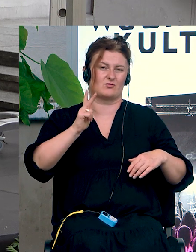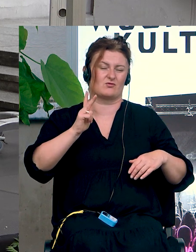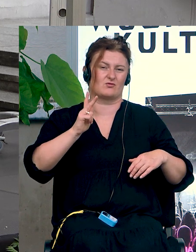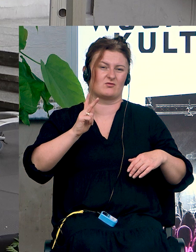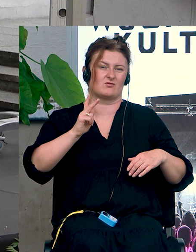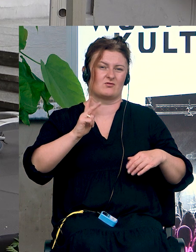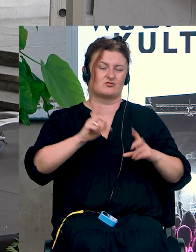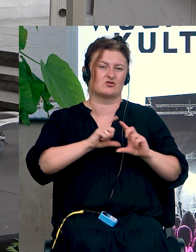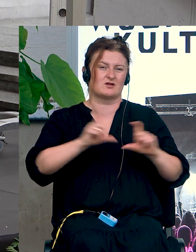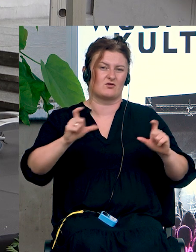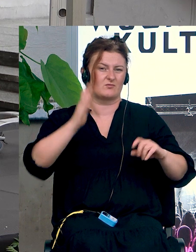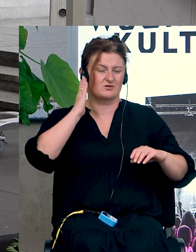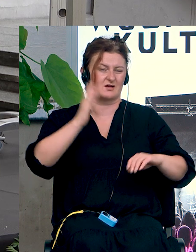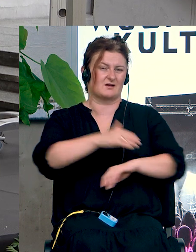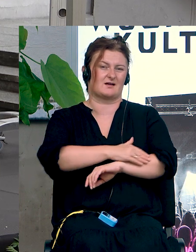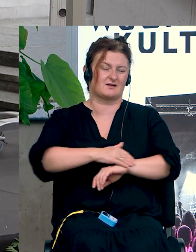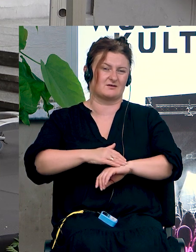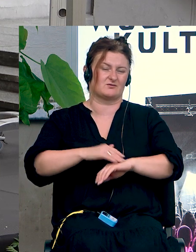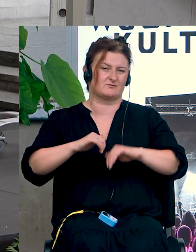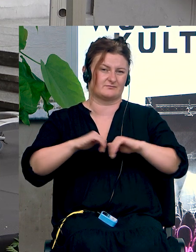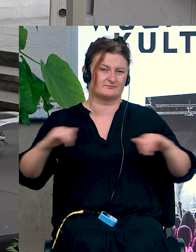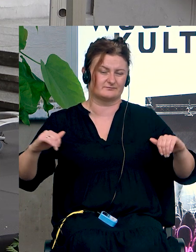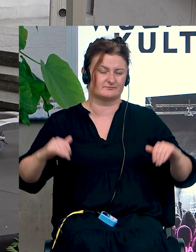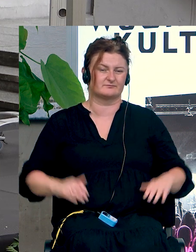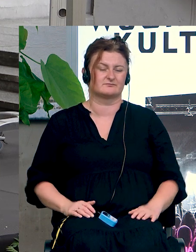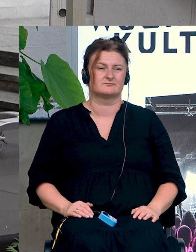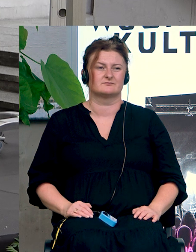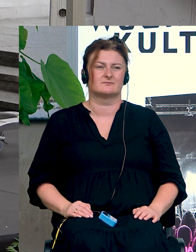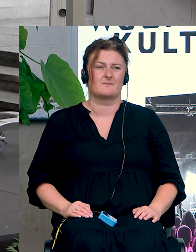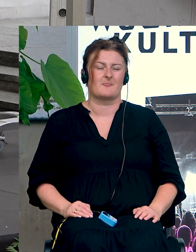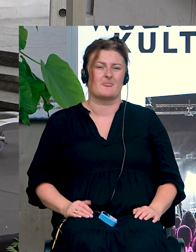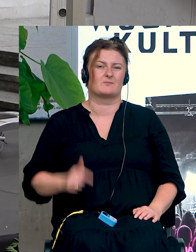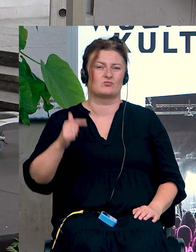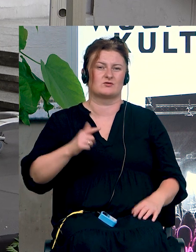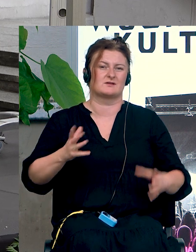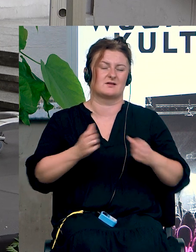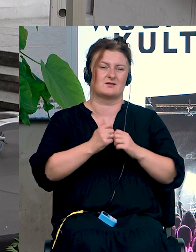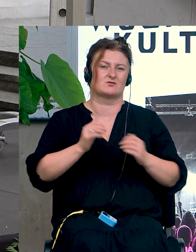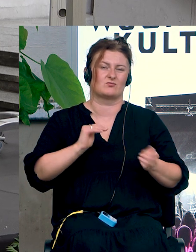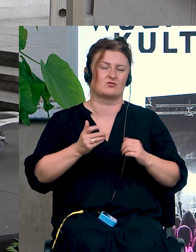що намагаюся зрозуміти, зрівноважитись, як про це говорити і про що саме.